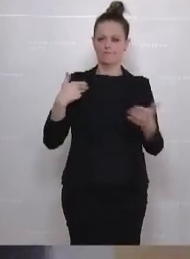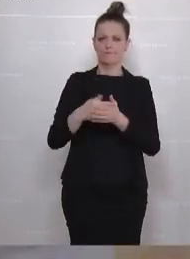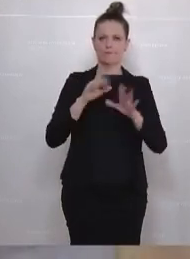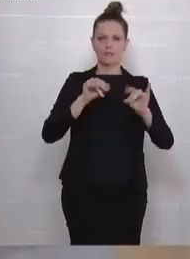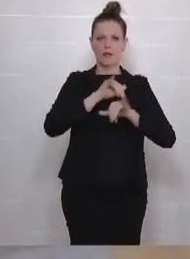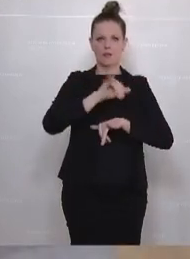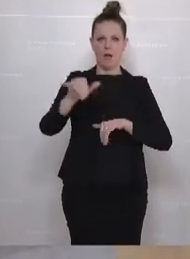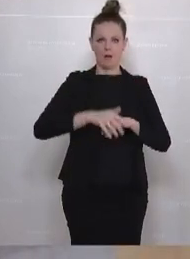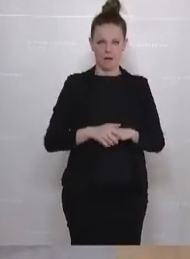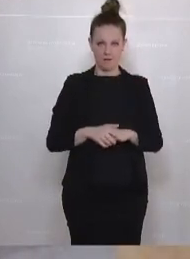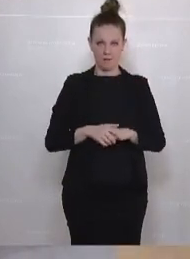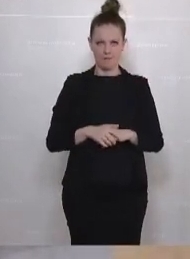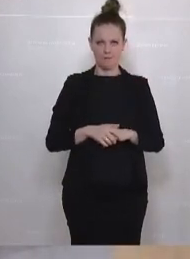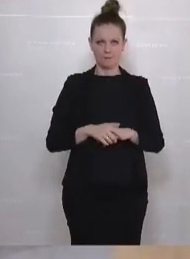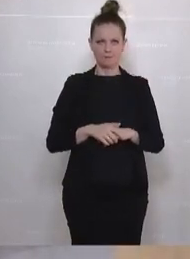10 Jahren und hat